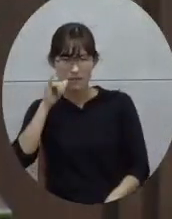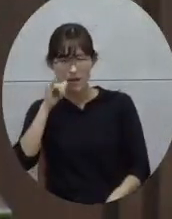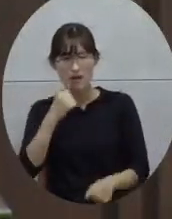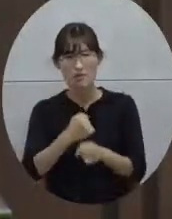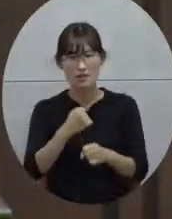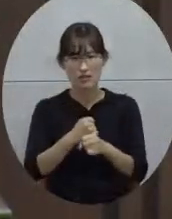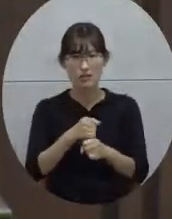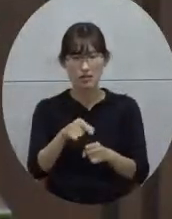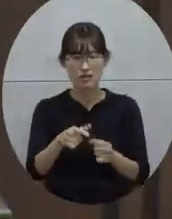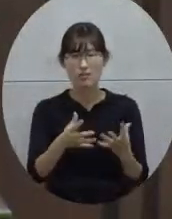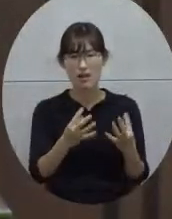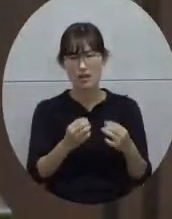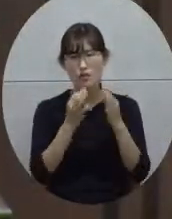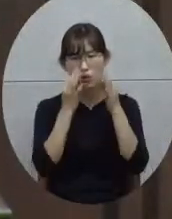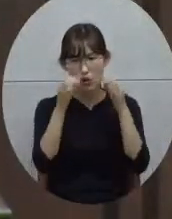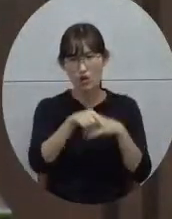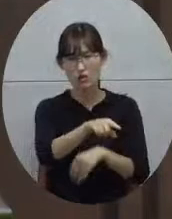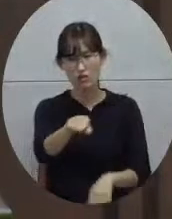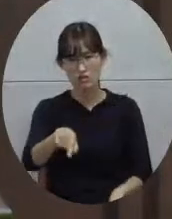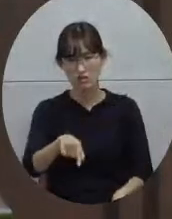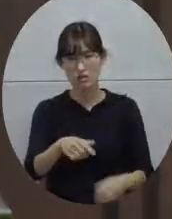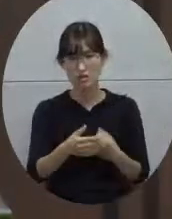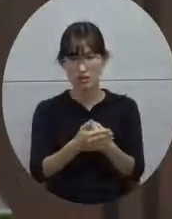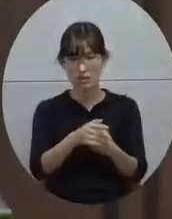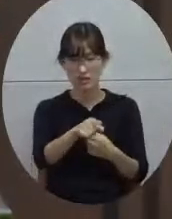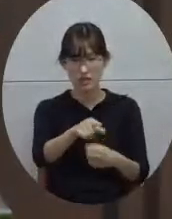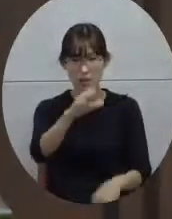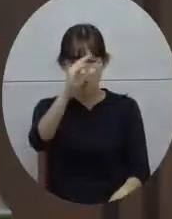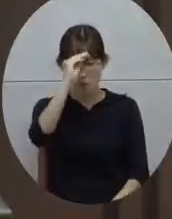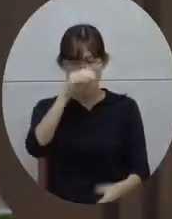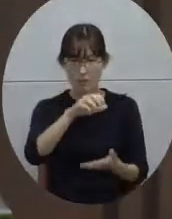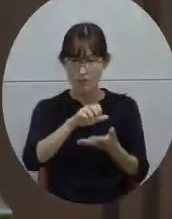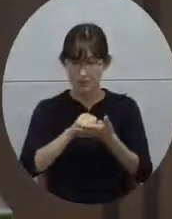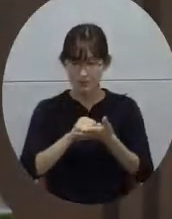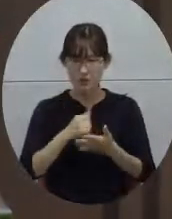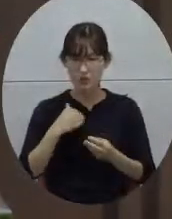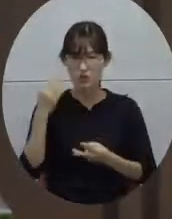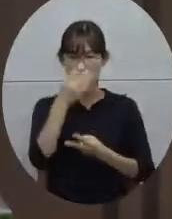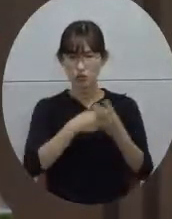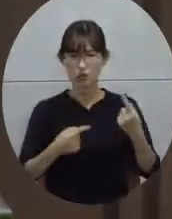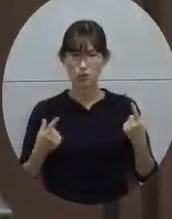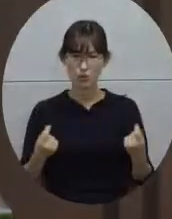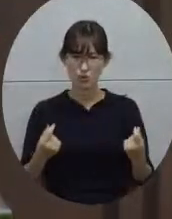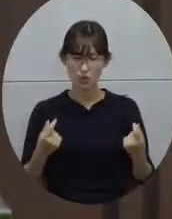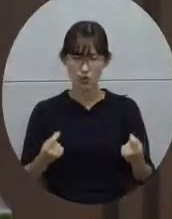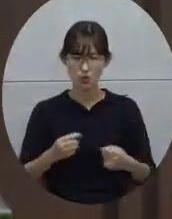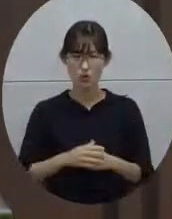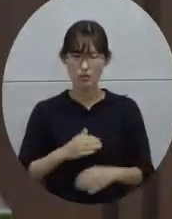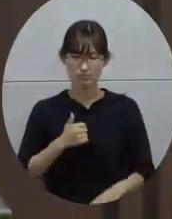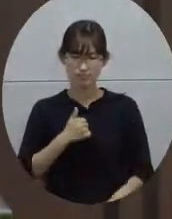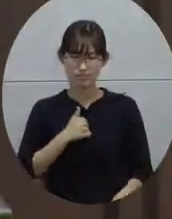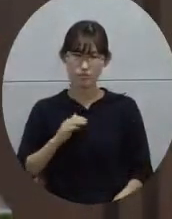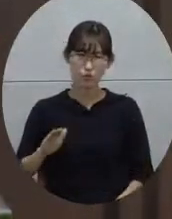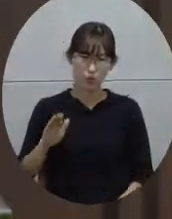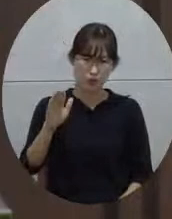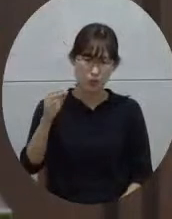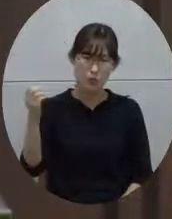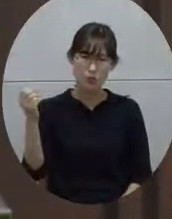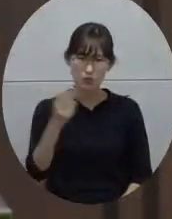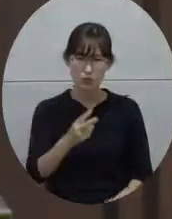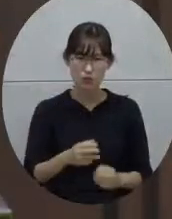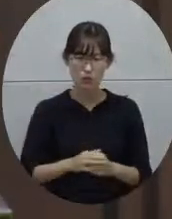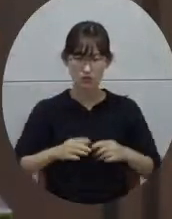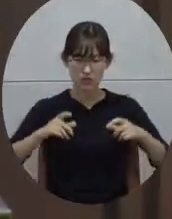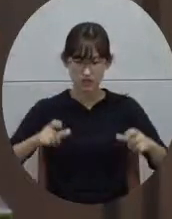힘쓰고 있습니다. 이를 통해 지역 주민의 문화적 자긍심을 높이는 것은 물론이고 지역